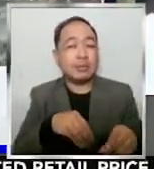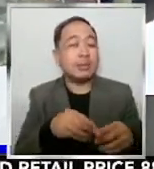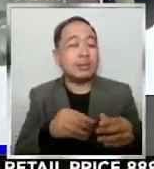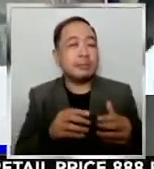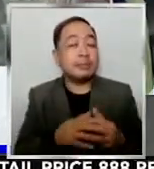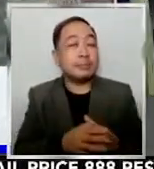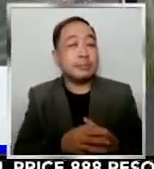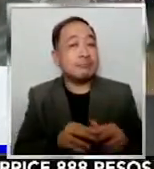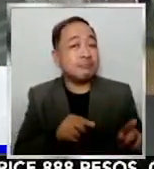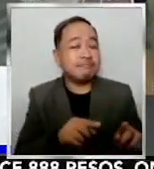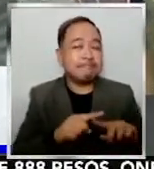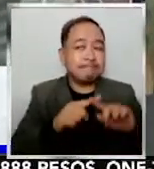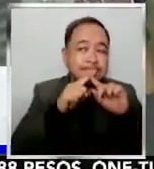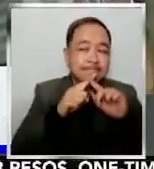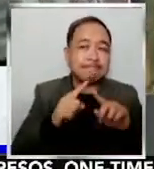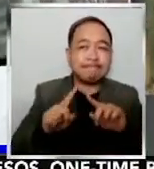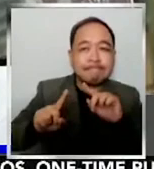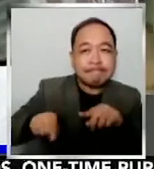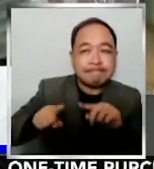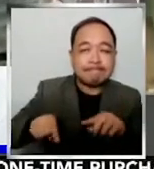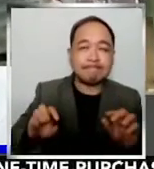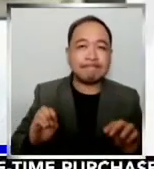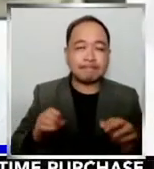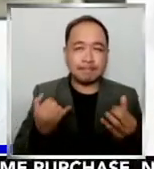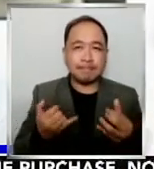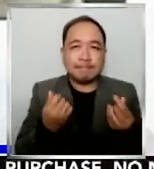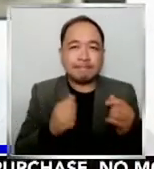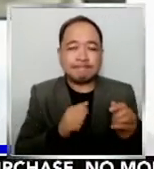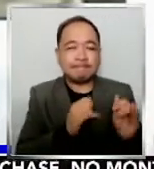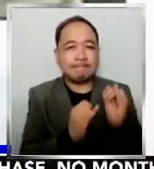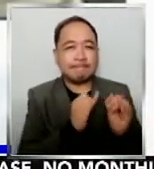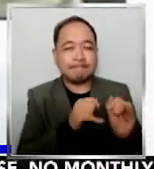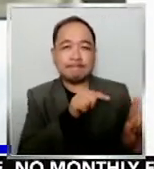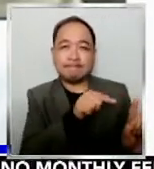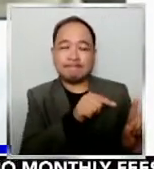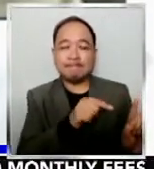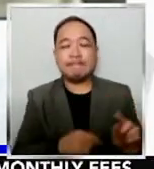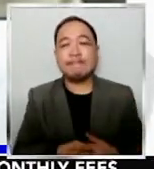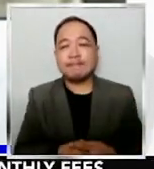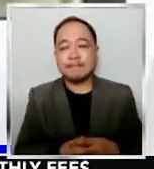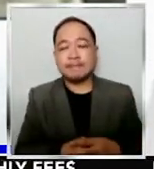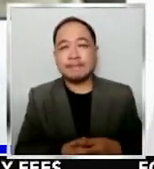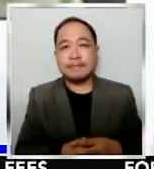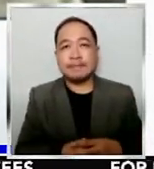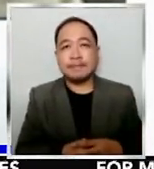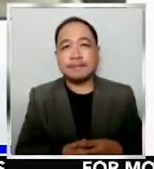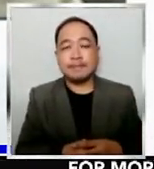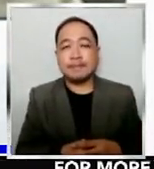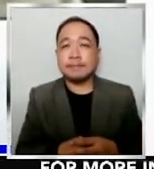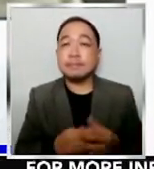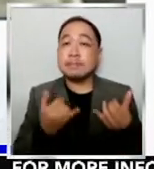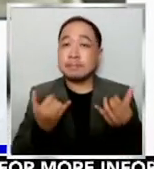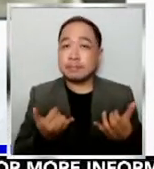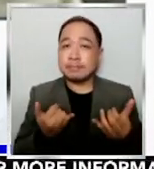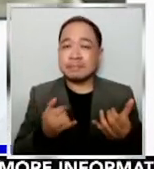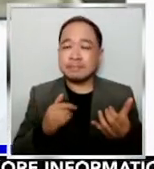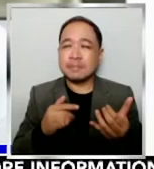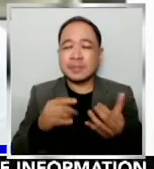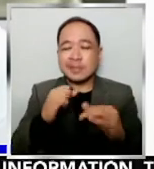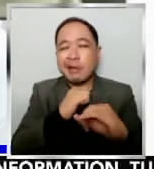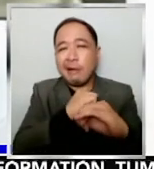suspect. Patuloy din naming sinisikap na makunan siya ng panig. Ito po yung kampanya natin against terrorism, which